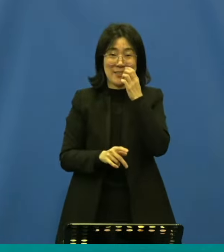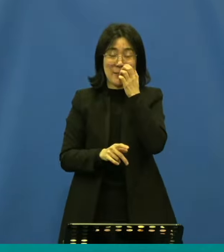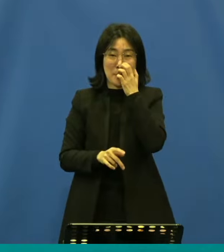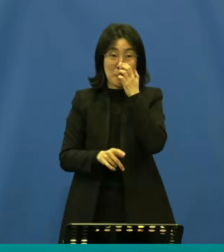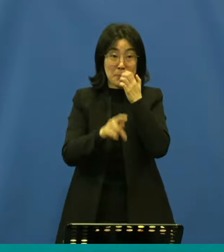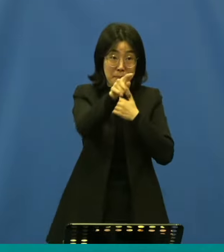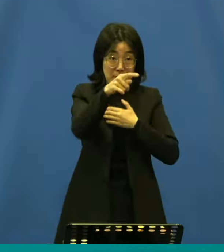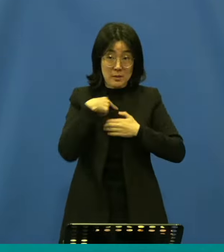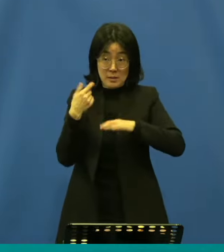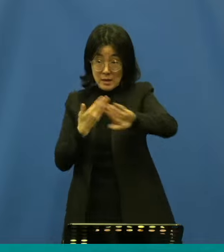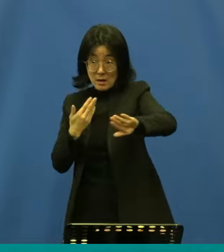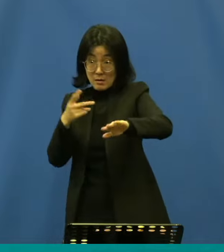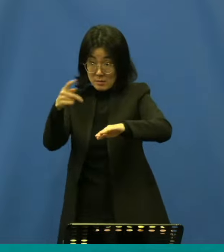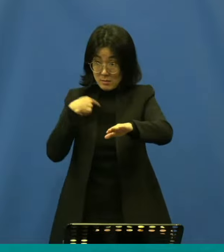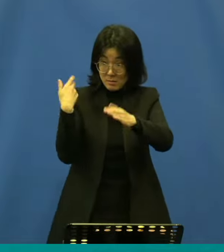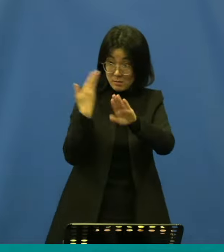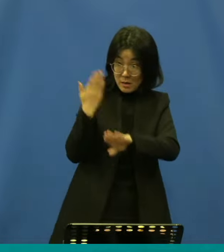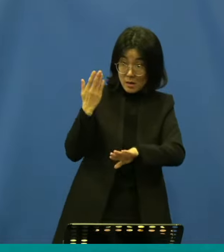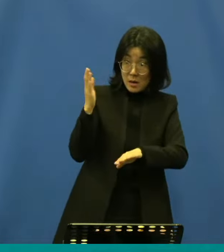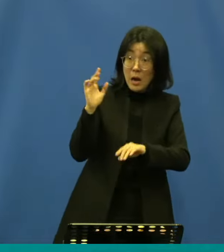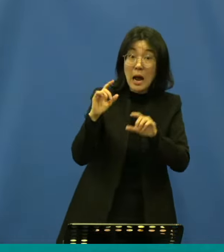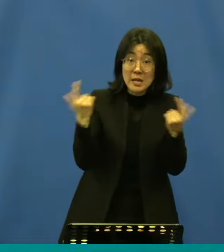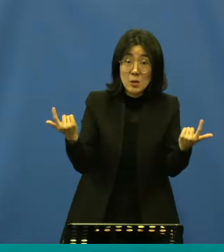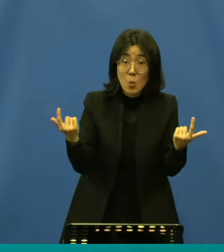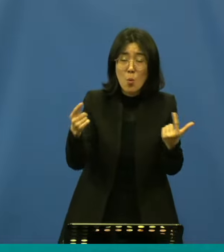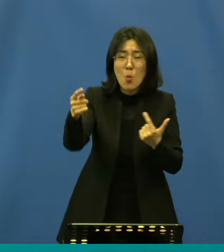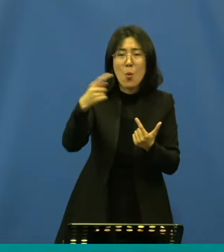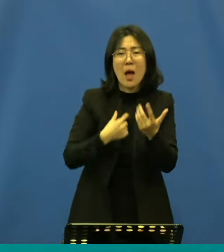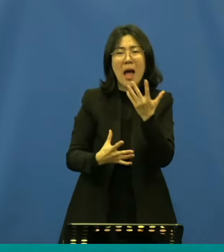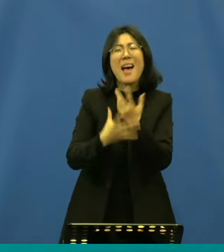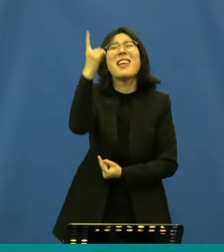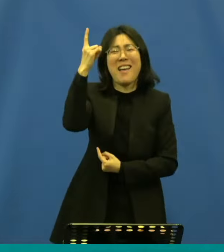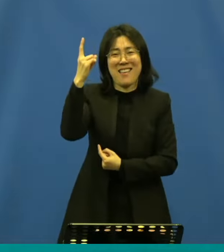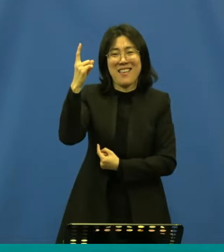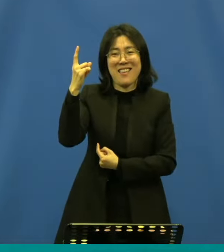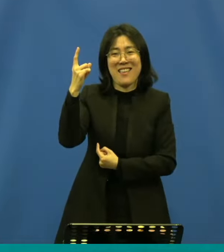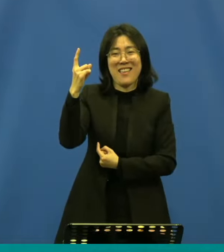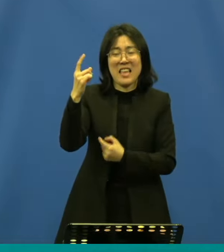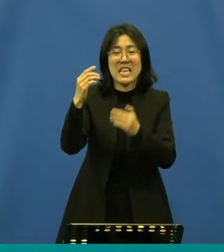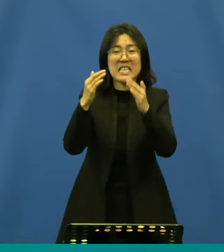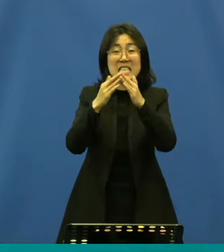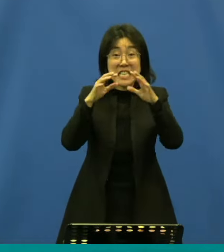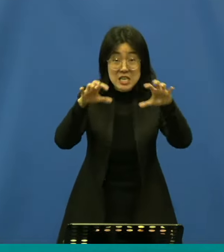내 몸과 같이 사랑하는 거예요. 이웃이 따로 있는 게 아니라 이웃은 내 몸이라는 거예요.